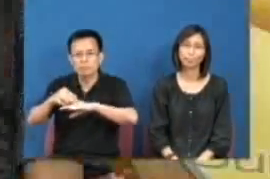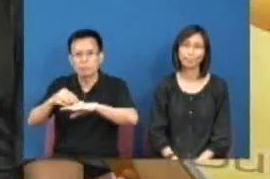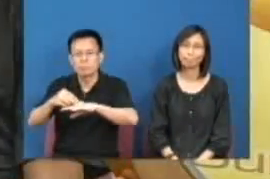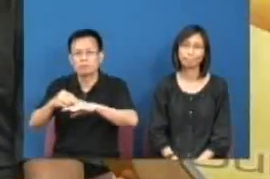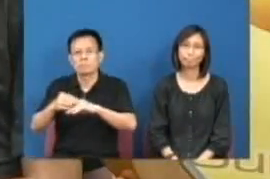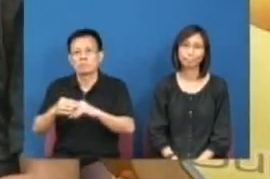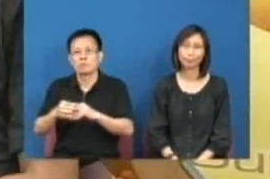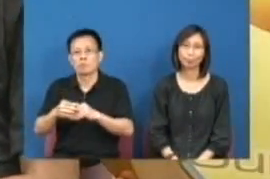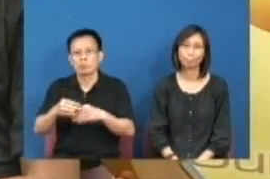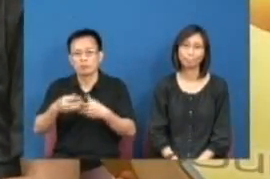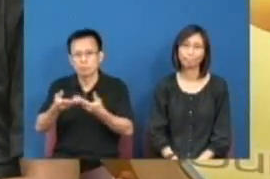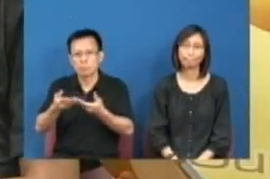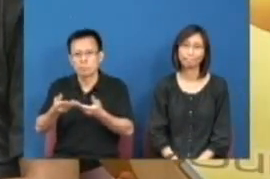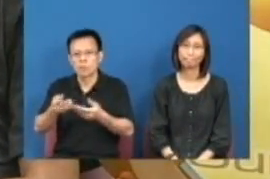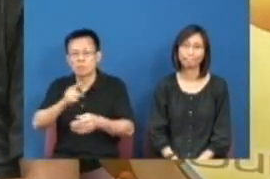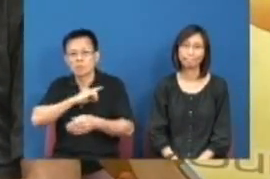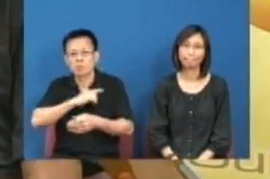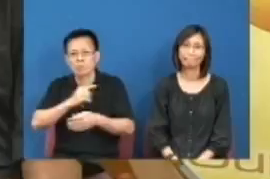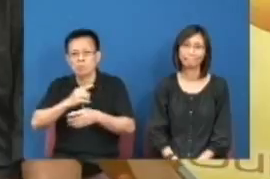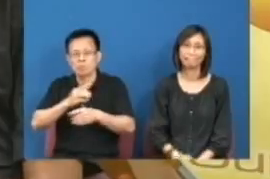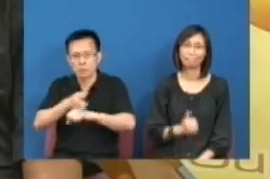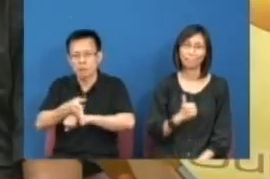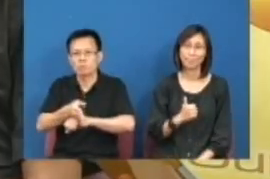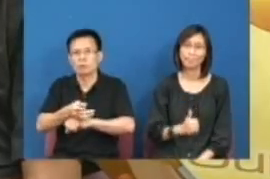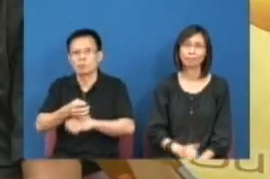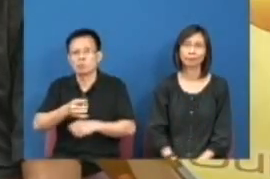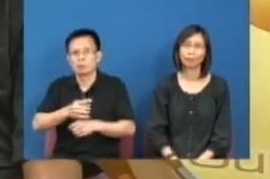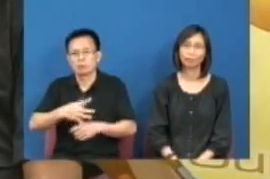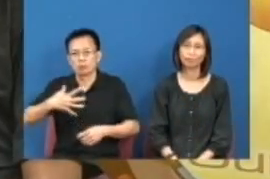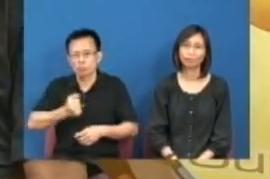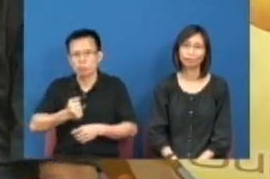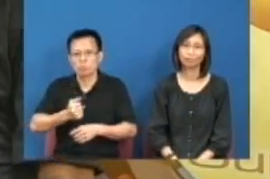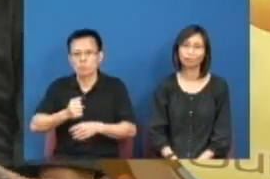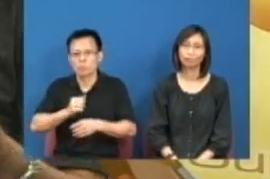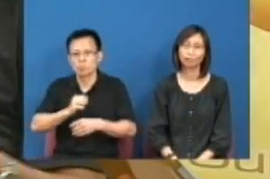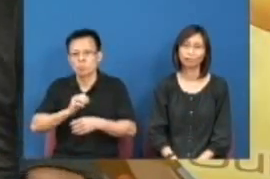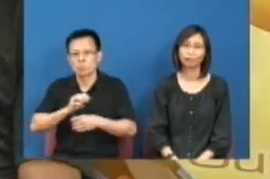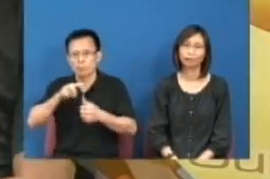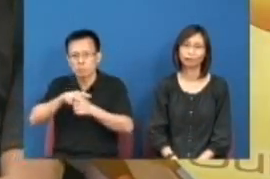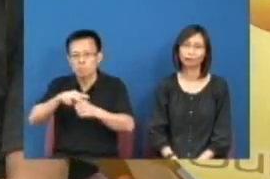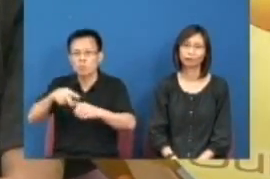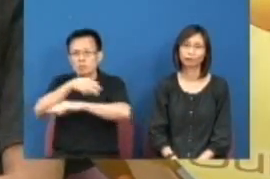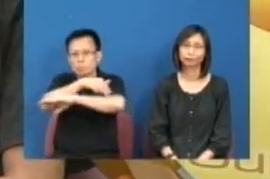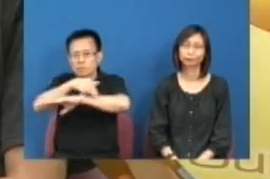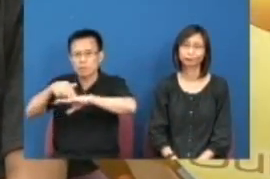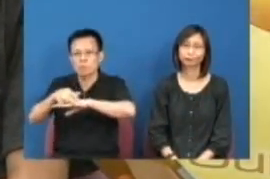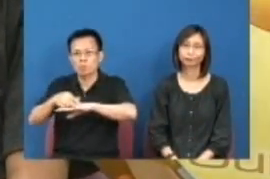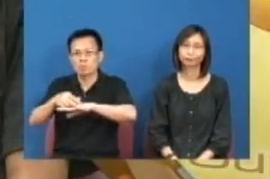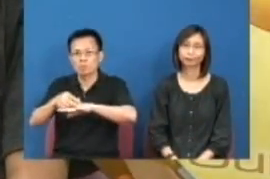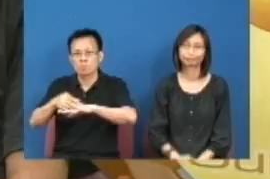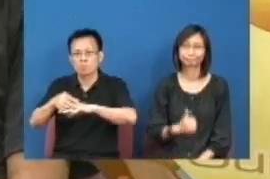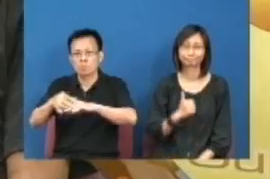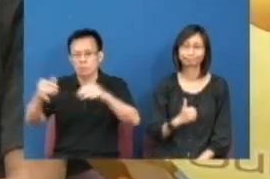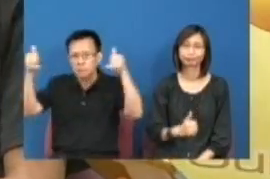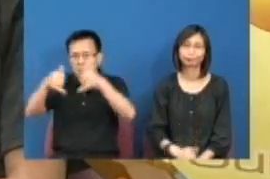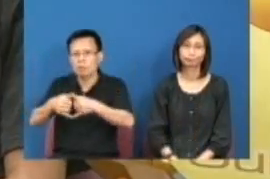己。社會裏邊嘅權貴邊緣化咗啊嘛，你個經濟淨係集中喺一兩行嗰度啊嘛，即